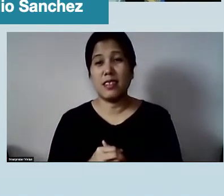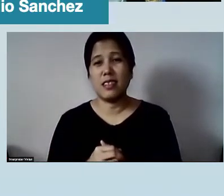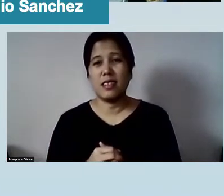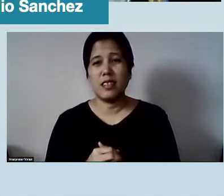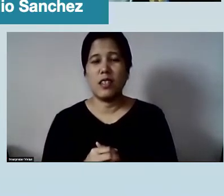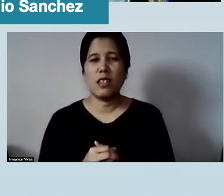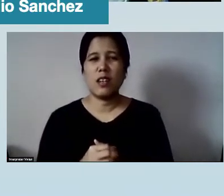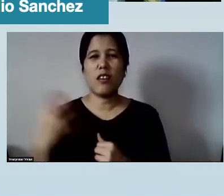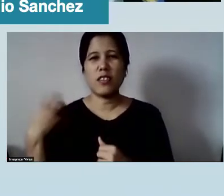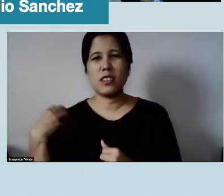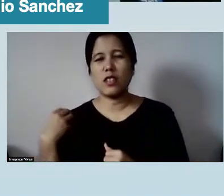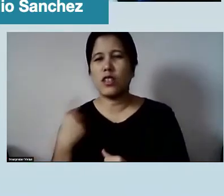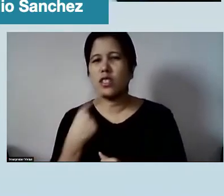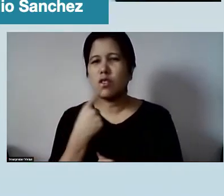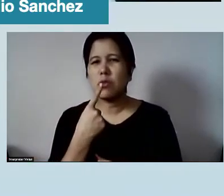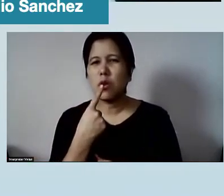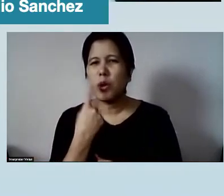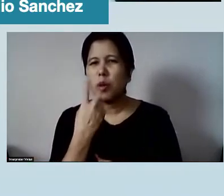building official, kung sino man yan.